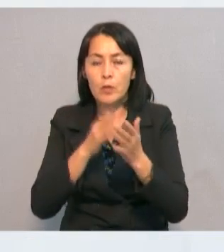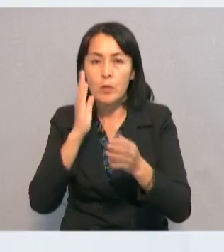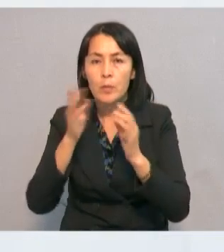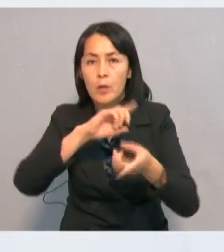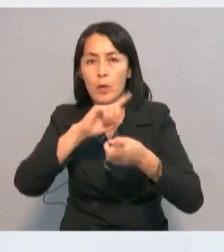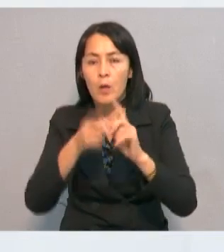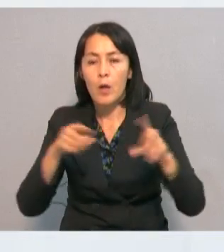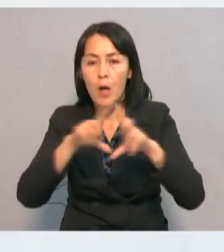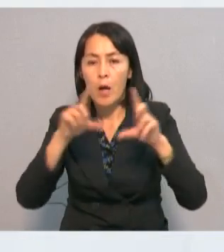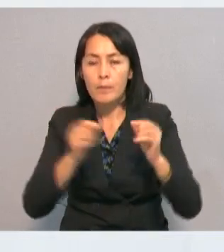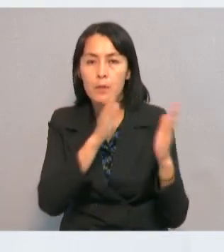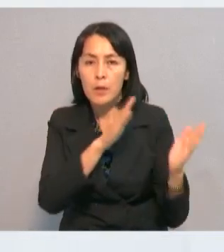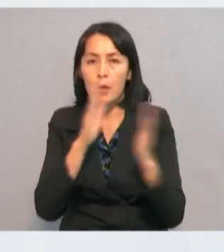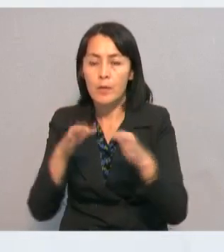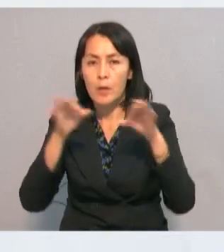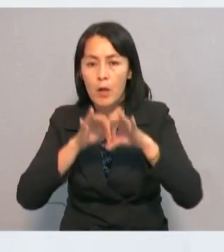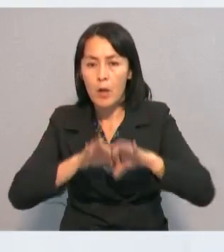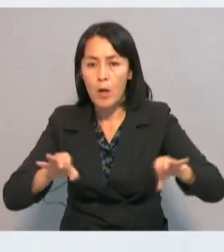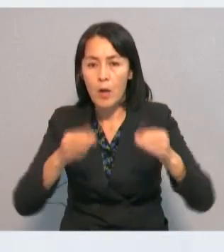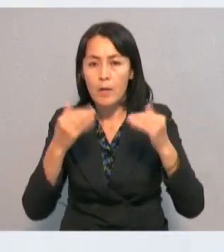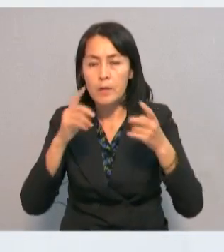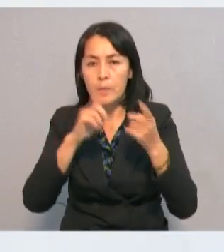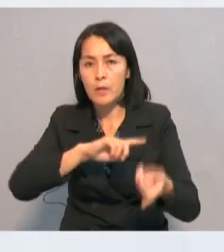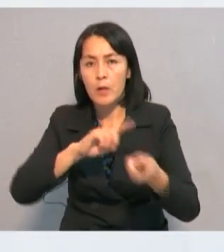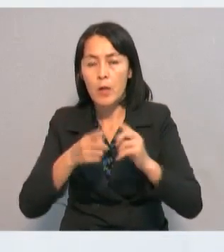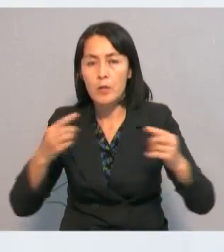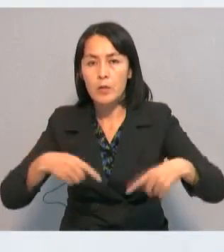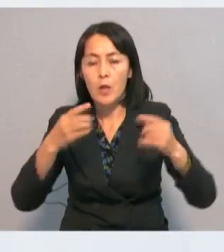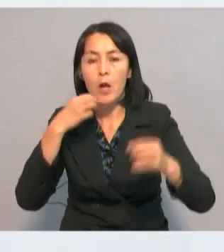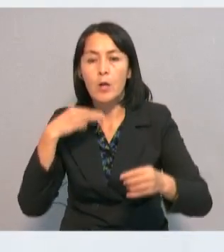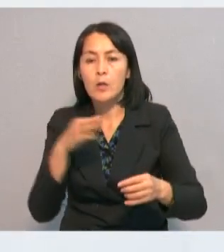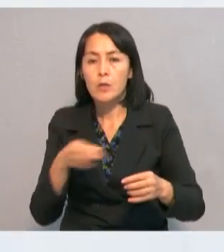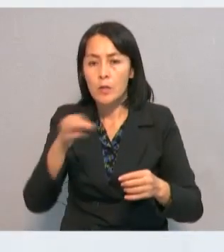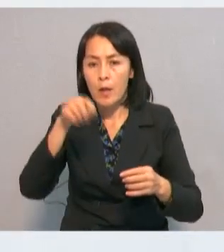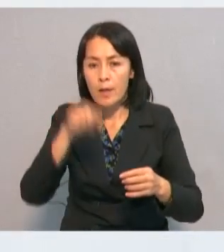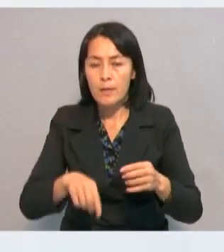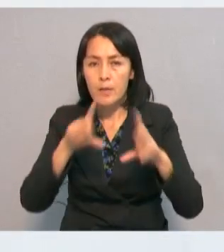будут приняты здания, поэтапно освободившиеся в связи с переходом созданных в Туркестанской области учреждений.